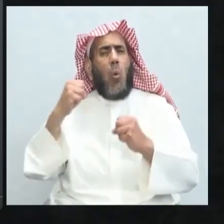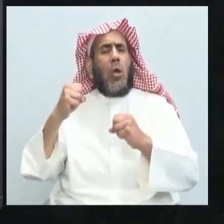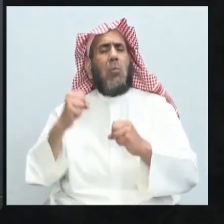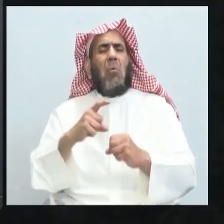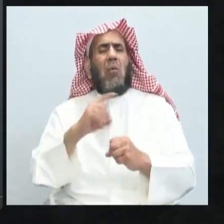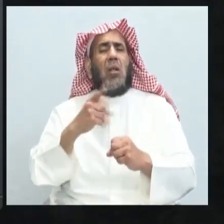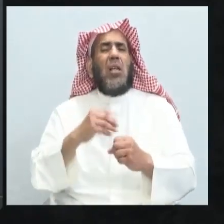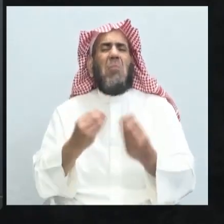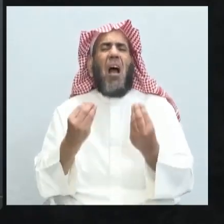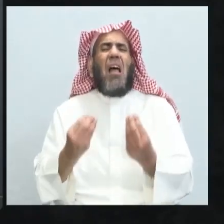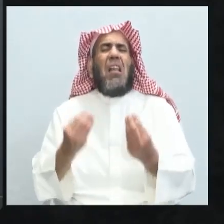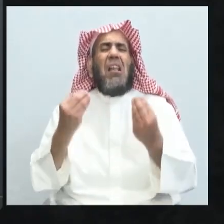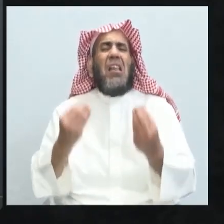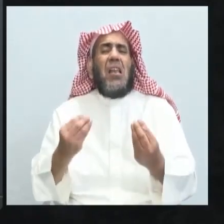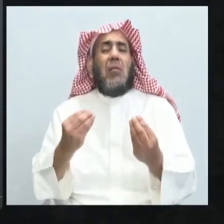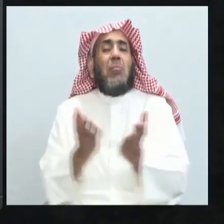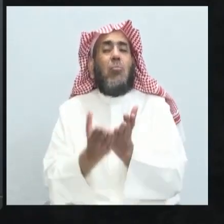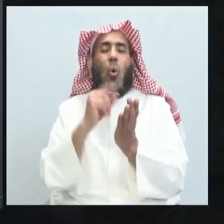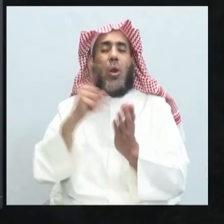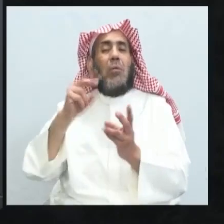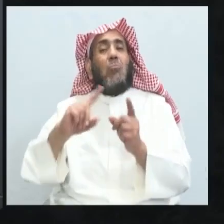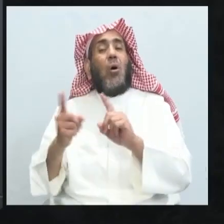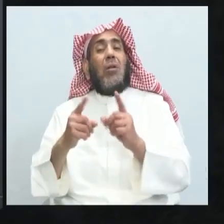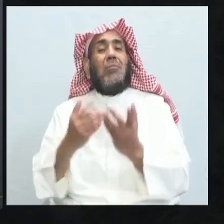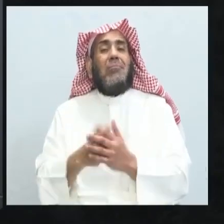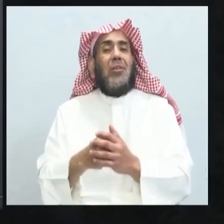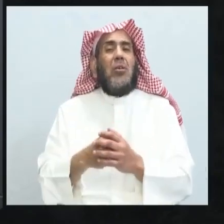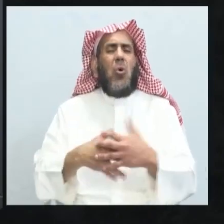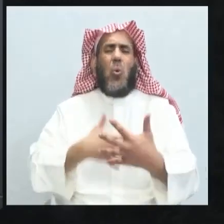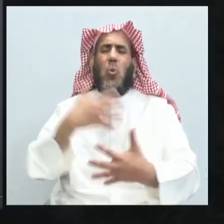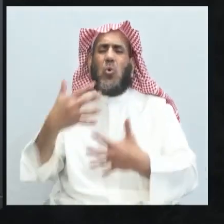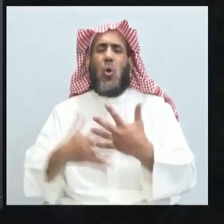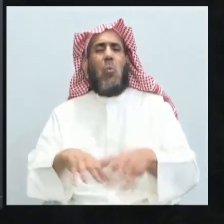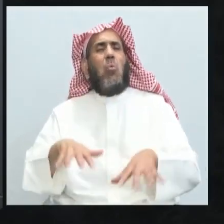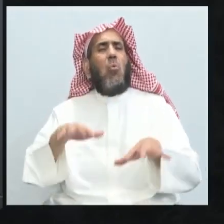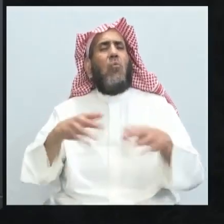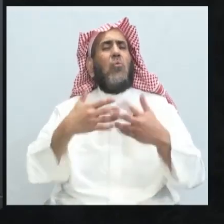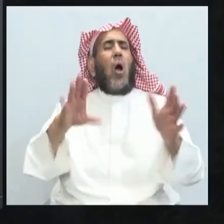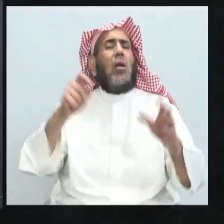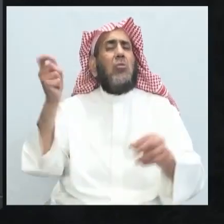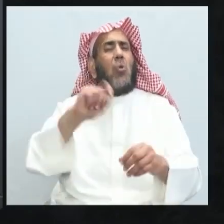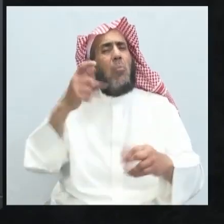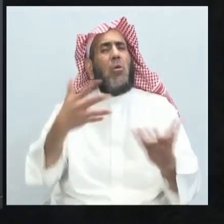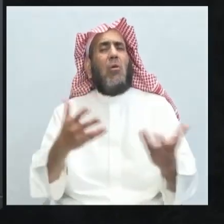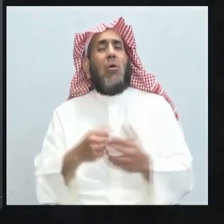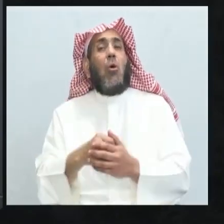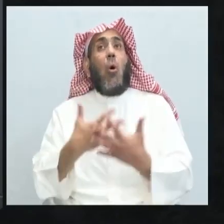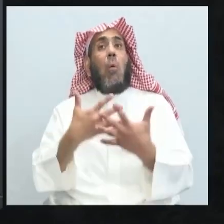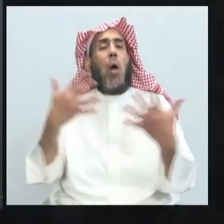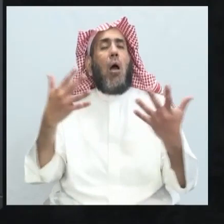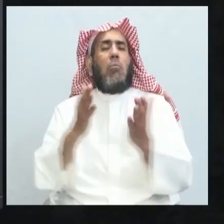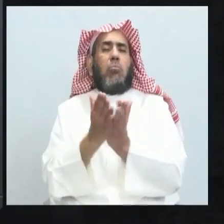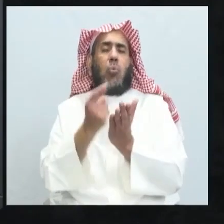يضعف وانما اصبح قليلا اصبح قليلا مقارنه ل انهم ايضا انشغلوا بفتوحات اسلاميه بعد اسلامهم وكذلك لانبه هم